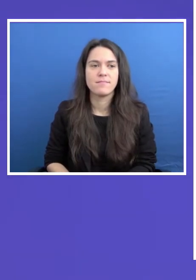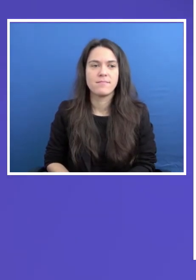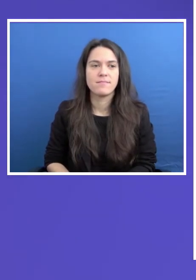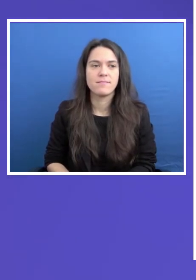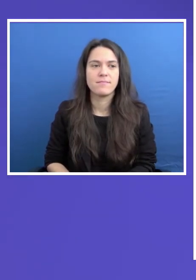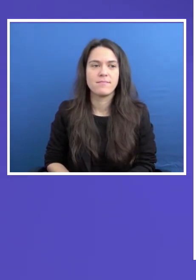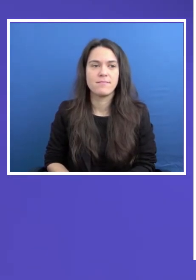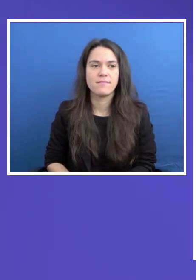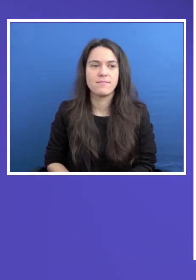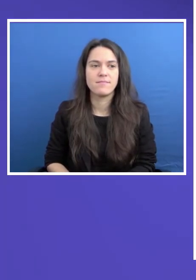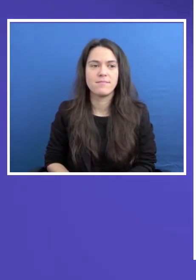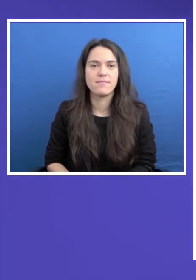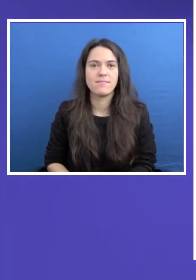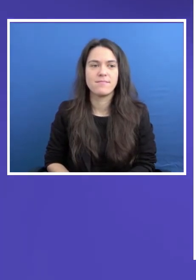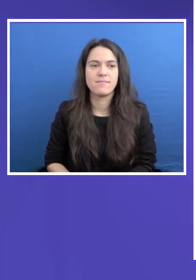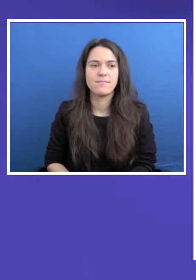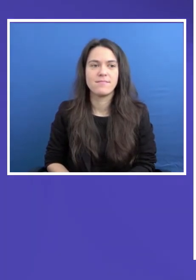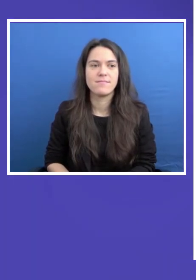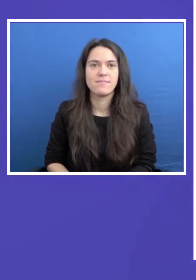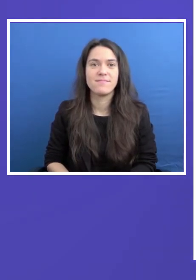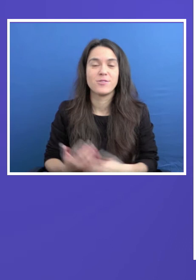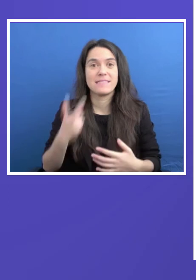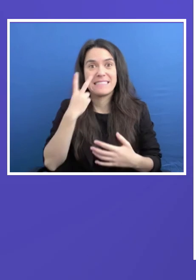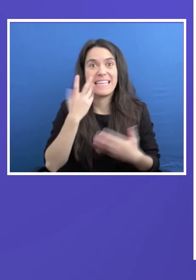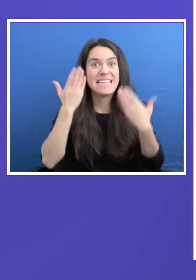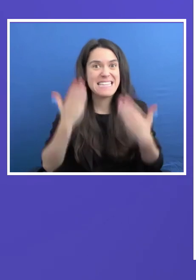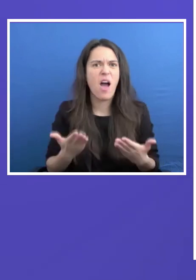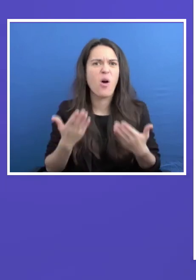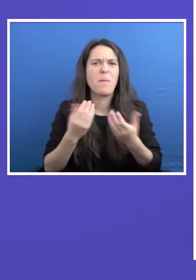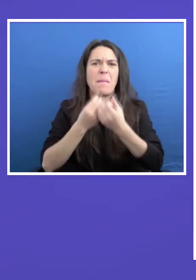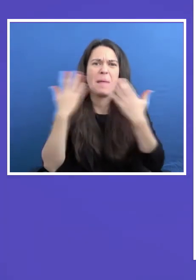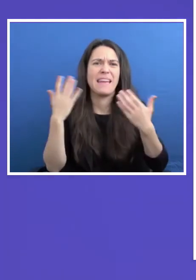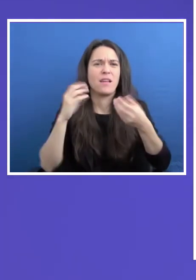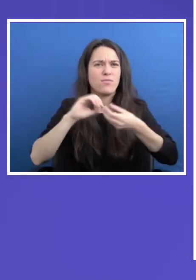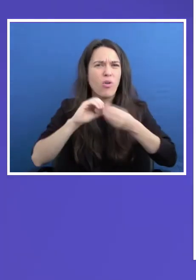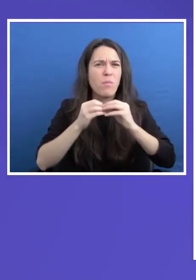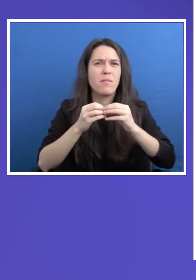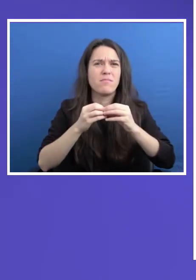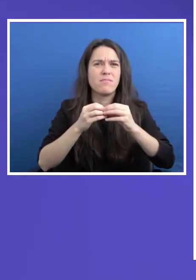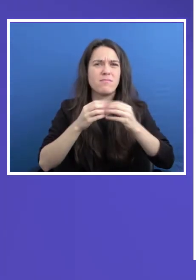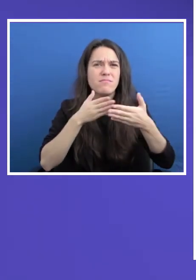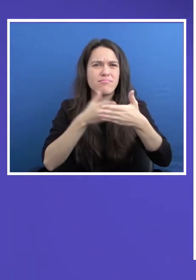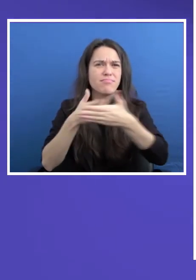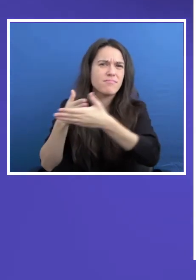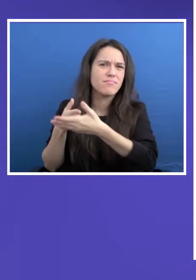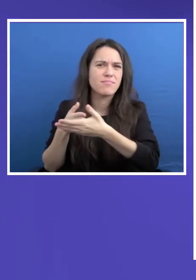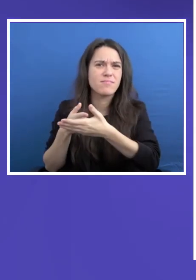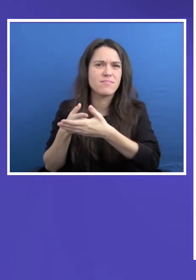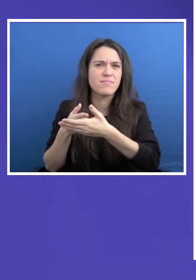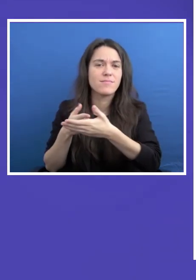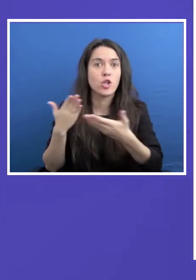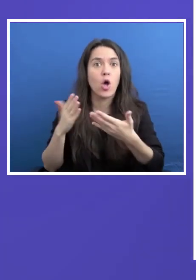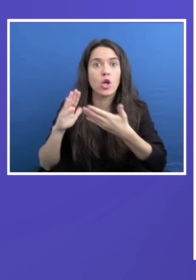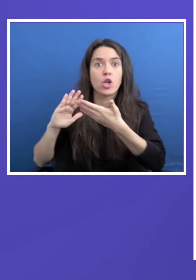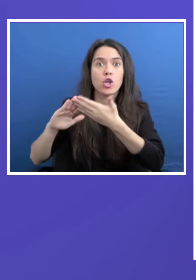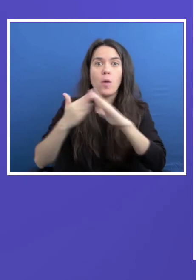العائلي الحميم اللي احنا كلنا بنحبه. فده مش عيب خالص، بالعكس ده بيجذب عدد كبير جدا من المشاهدين،